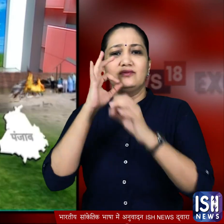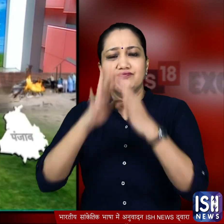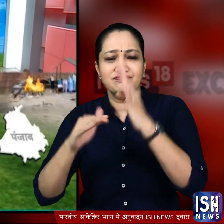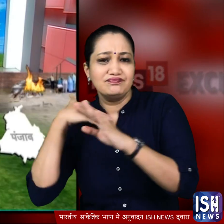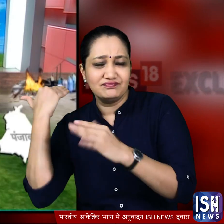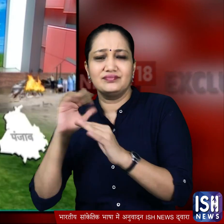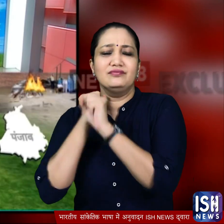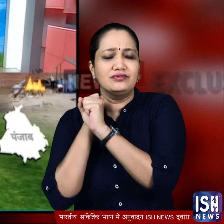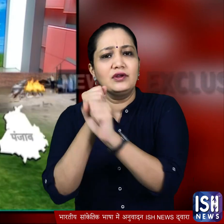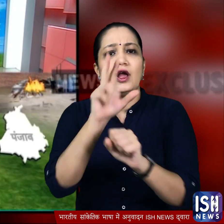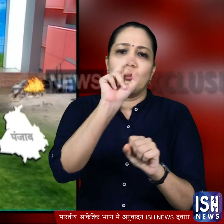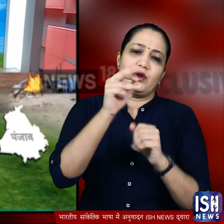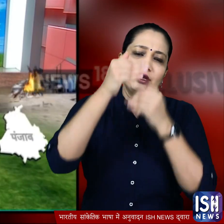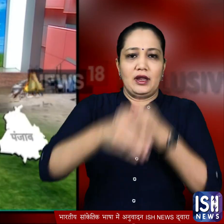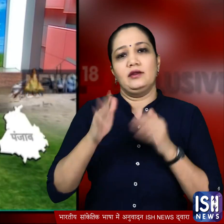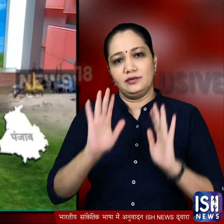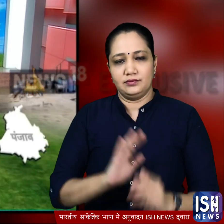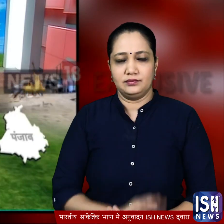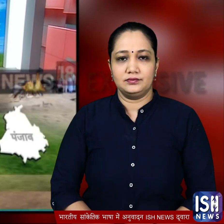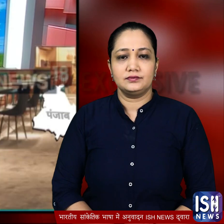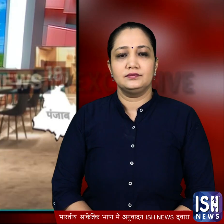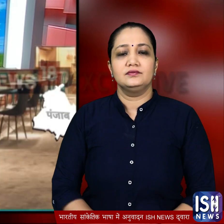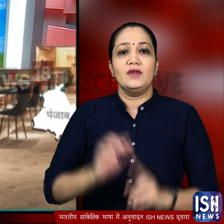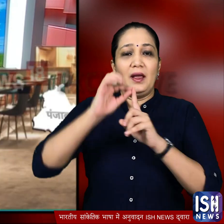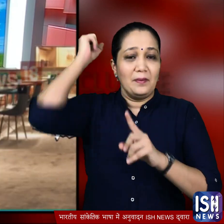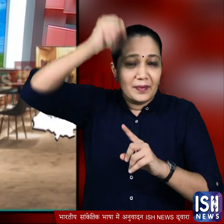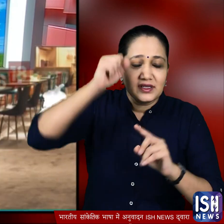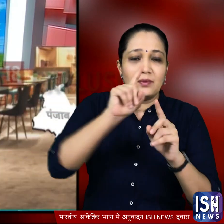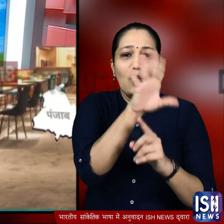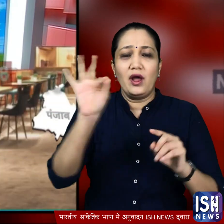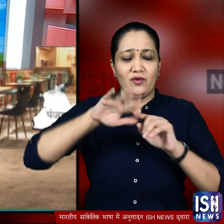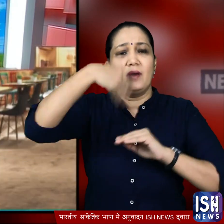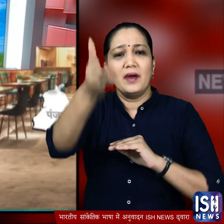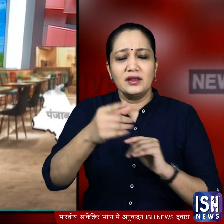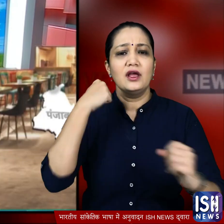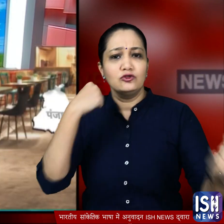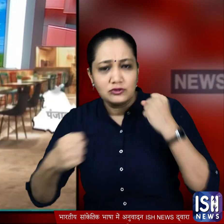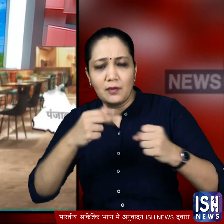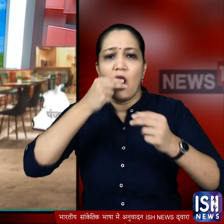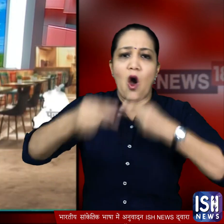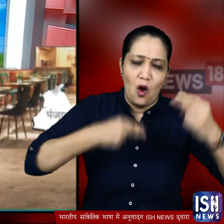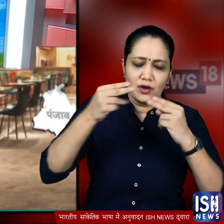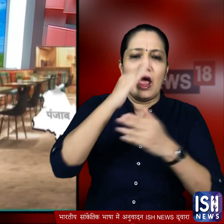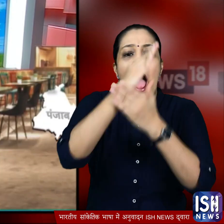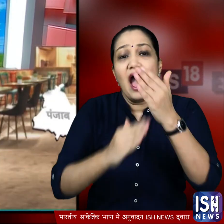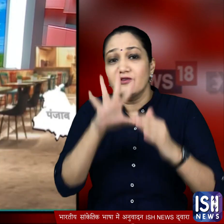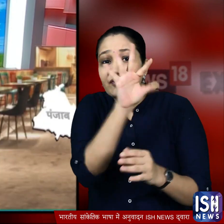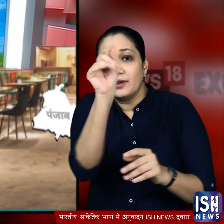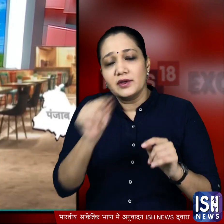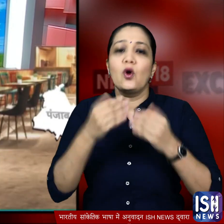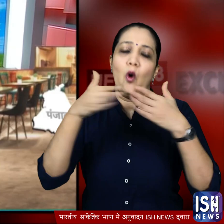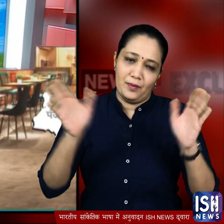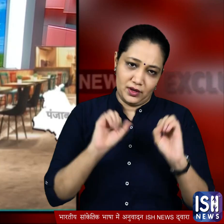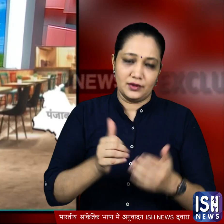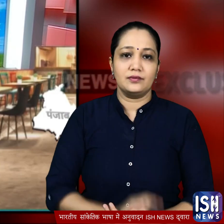अंतिम संस्कार में 20 लोगों को जुटने की इजाजत दी गई है। यही नहीं, पंजाब में एक हफ्ते बाद जिम और रेस्टोरेंट भी आधी क्षमता के साथ